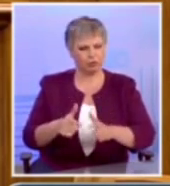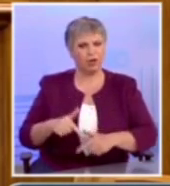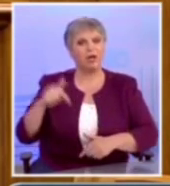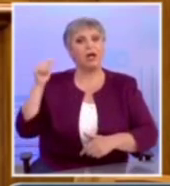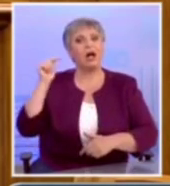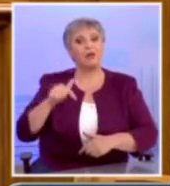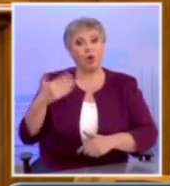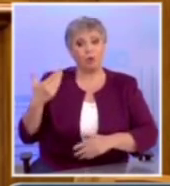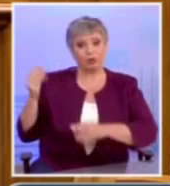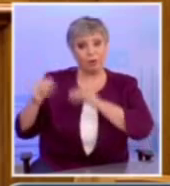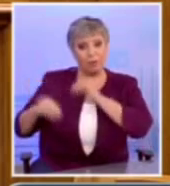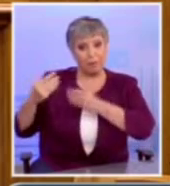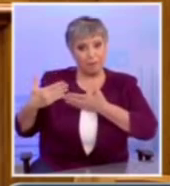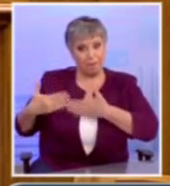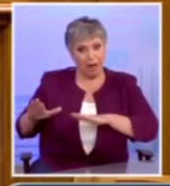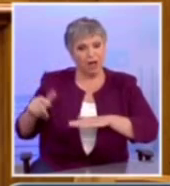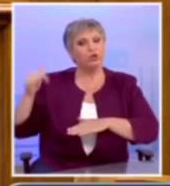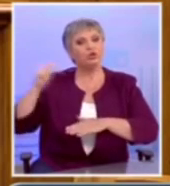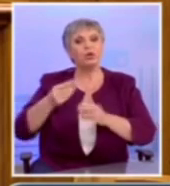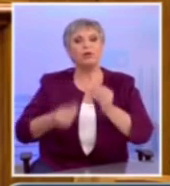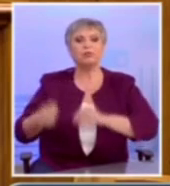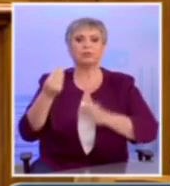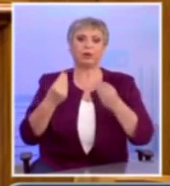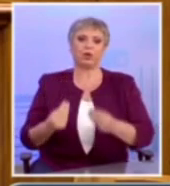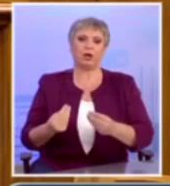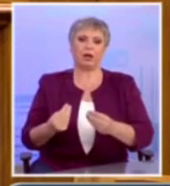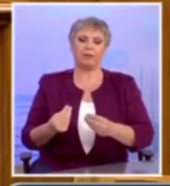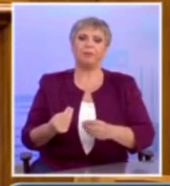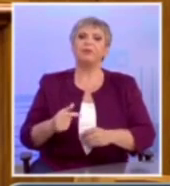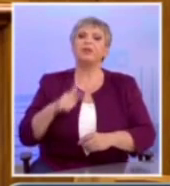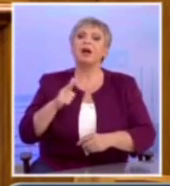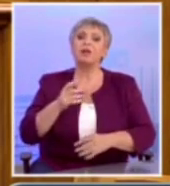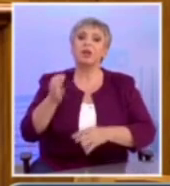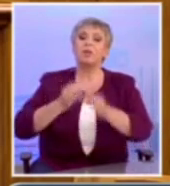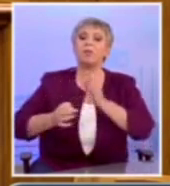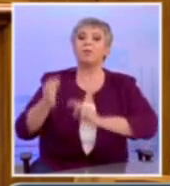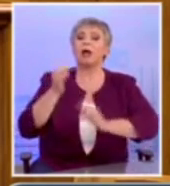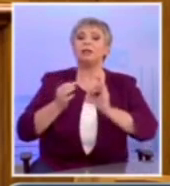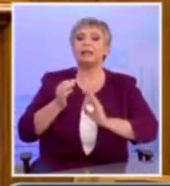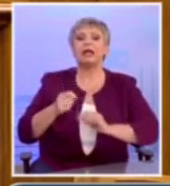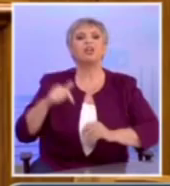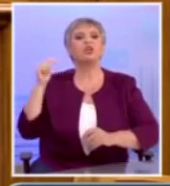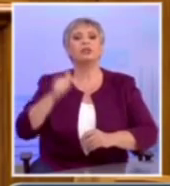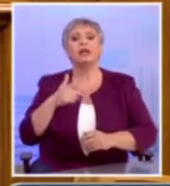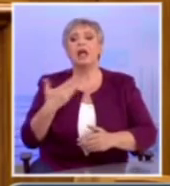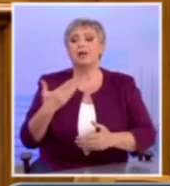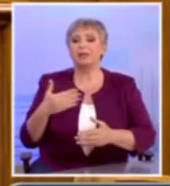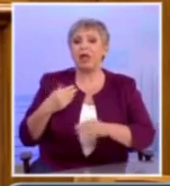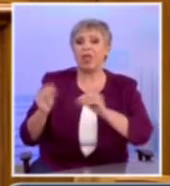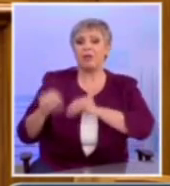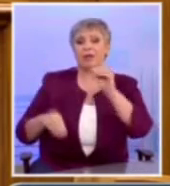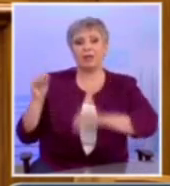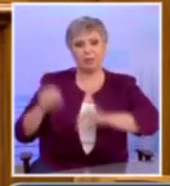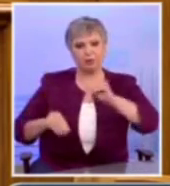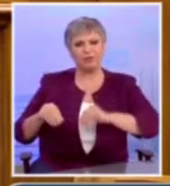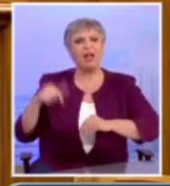λαού. Αυτό που μας λέγανε, ότι η λαϊκή παρέμβαση είναι το ίδιο με το λαϊκισμό, δεν φαίνεται.